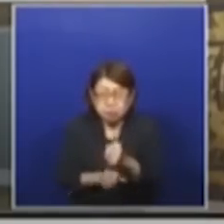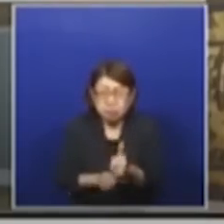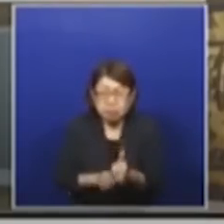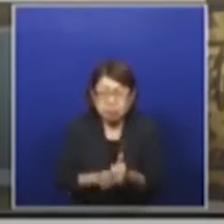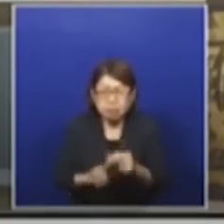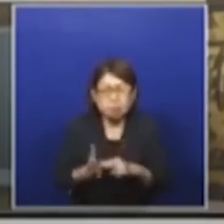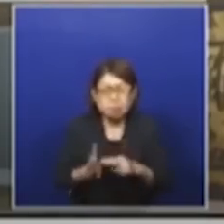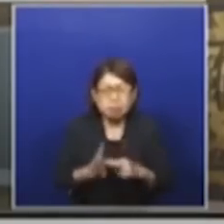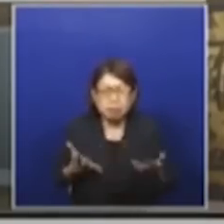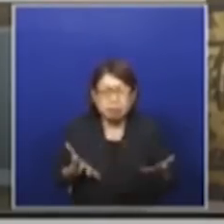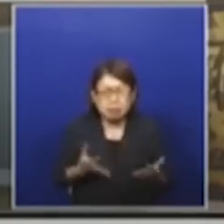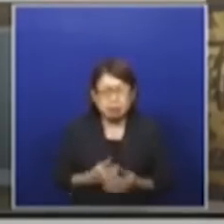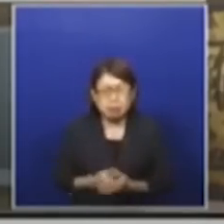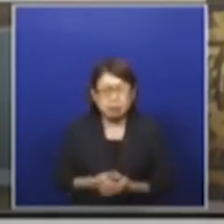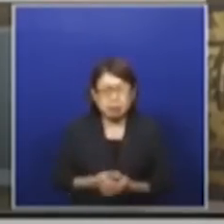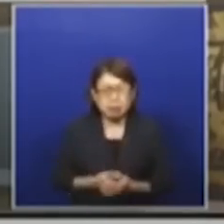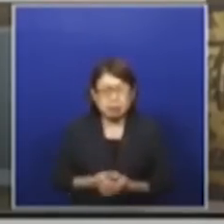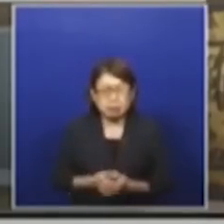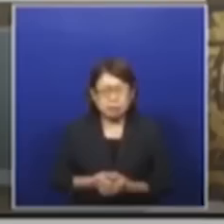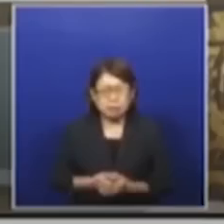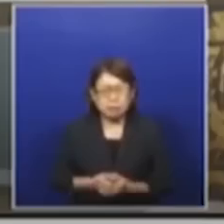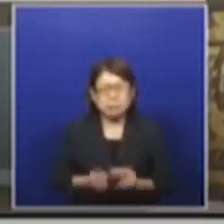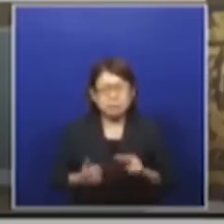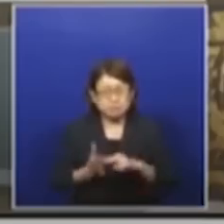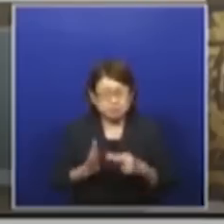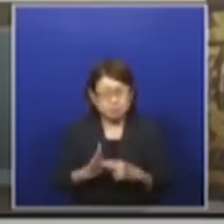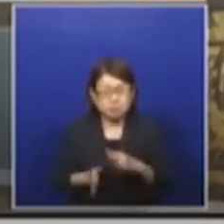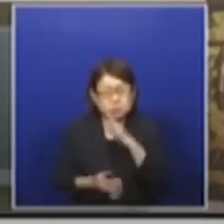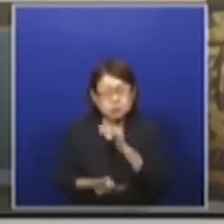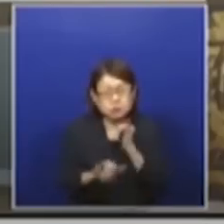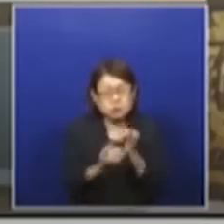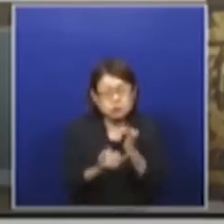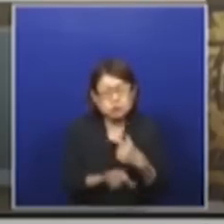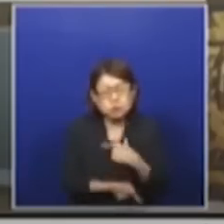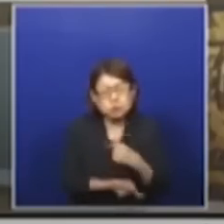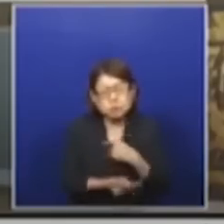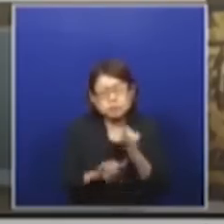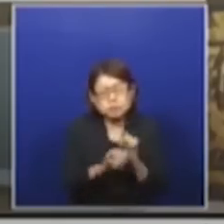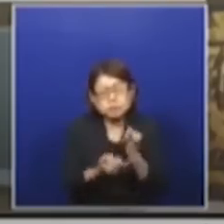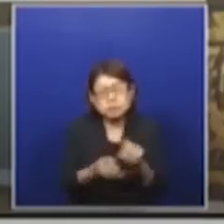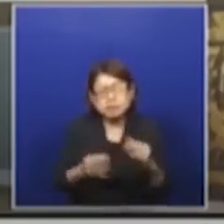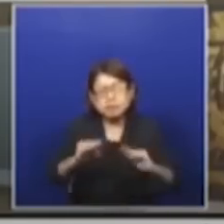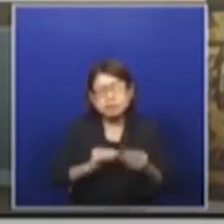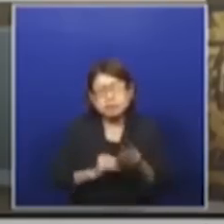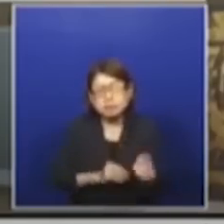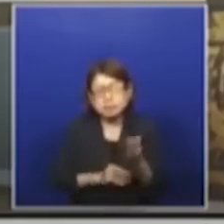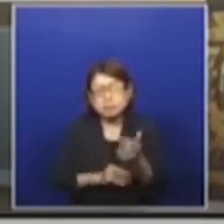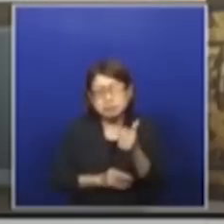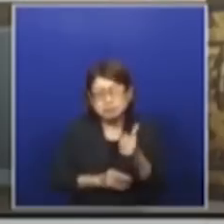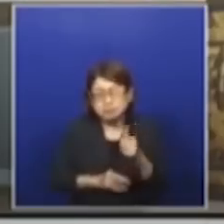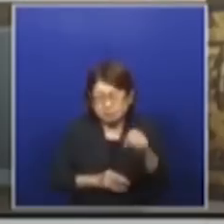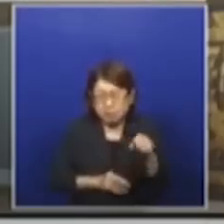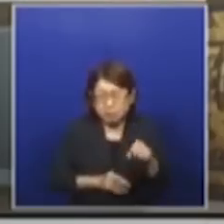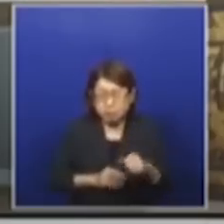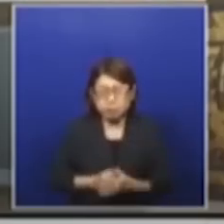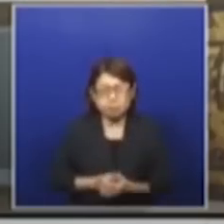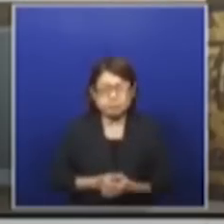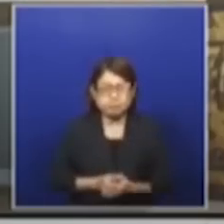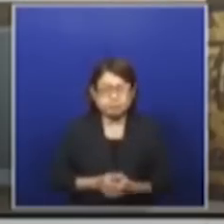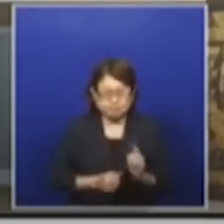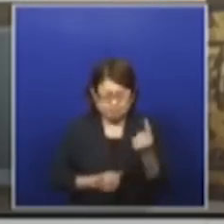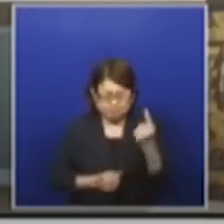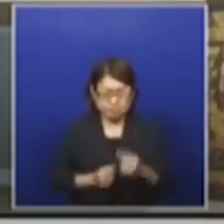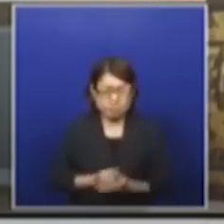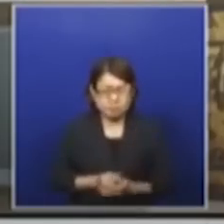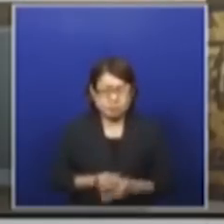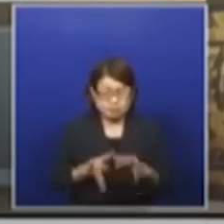มันแปลว่าอะไรครับมันแปลว่าถ้ารักใครชอบใครก็ผ่อนผันอย่างนั้นหรือเปล่าครับอีกประเด็นหนึ่งที่น่